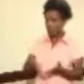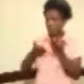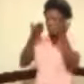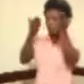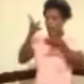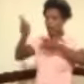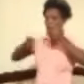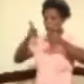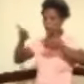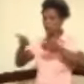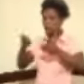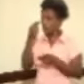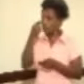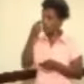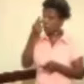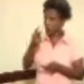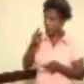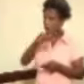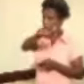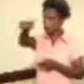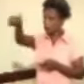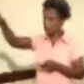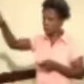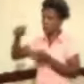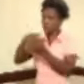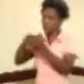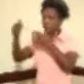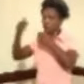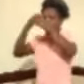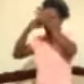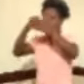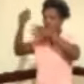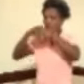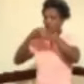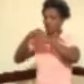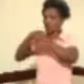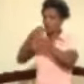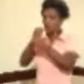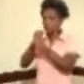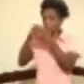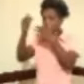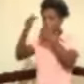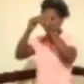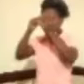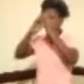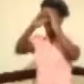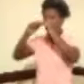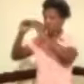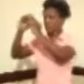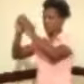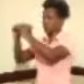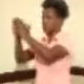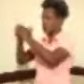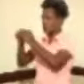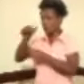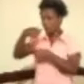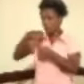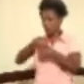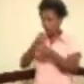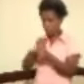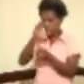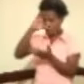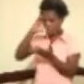ça, faire participer encore eux-mêmes dans la construction, ça nous qu'a fait pour eux dans la zone, non, du moins reconstruction, et créer